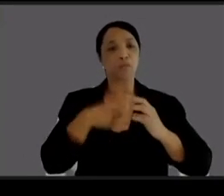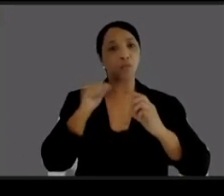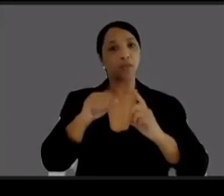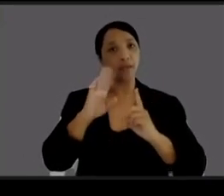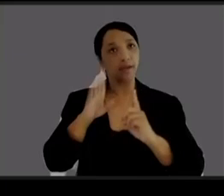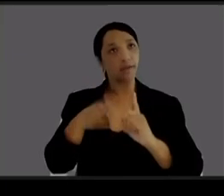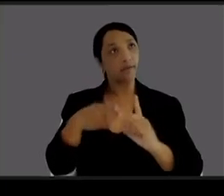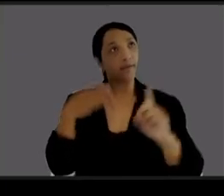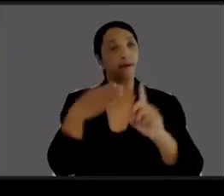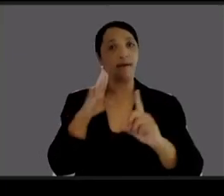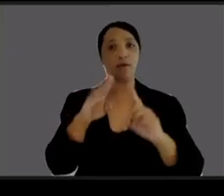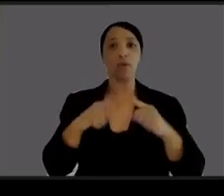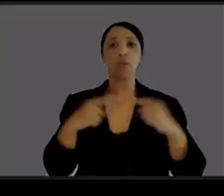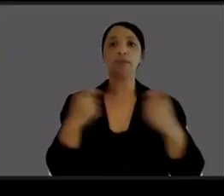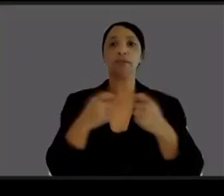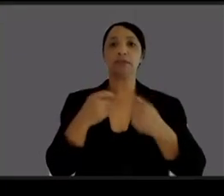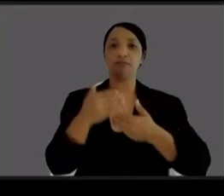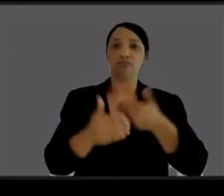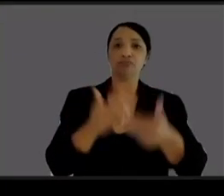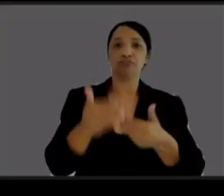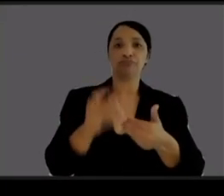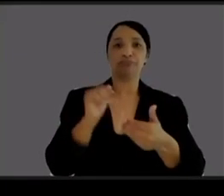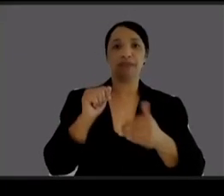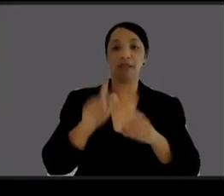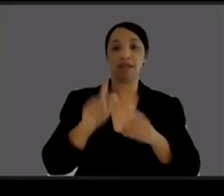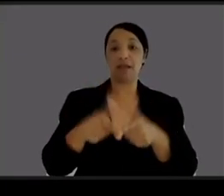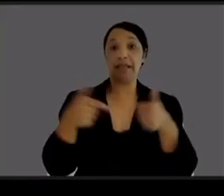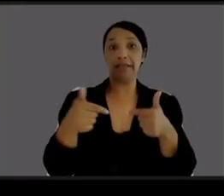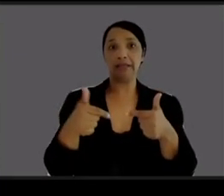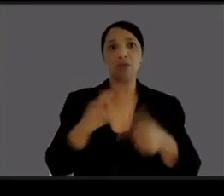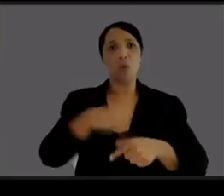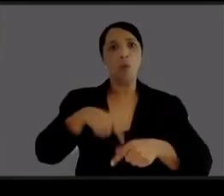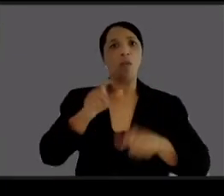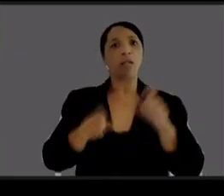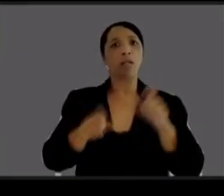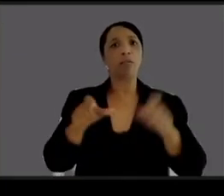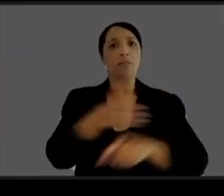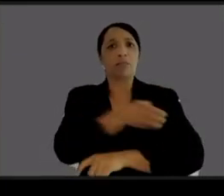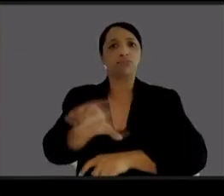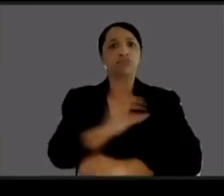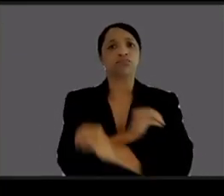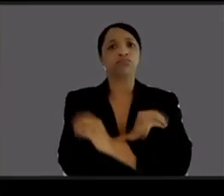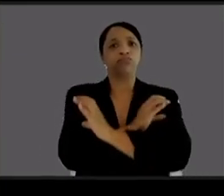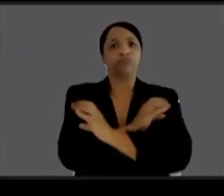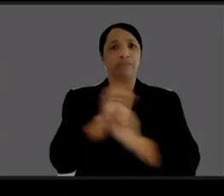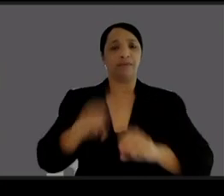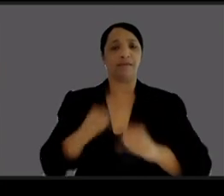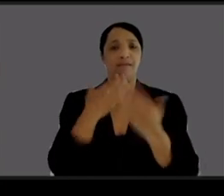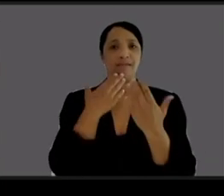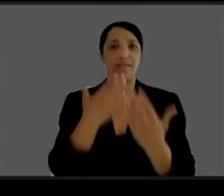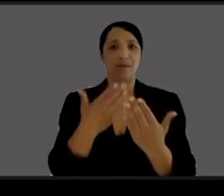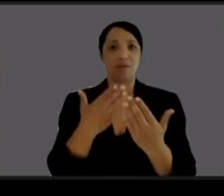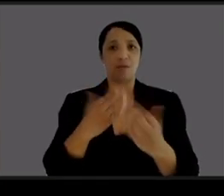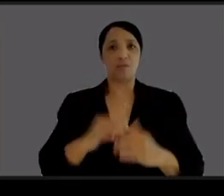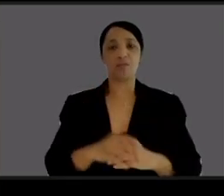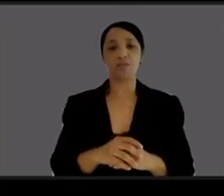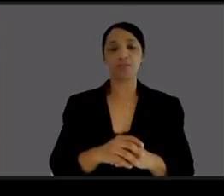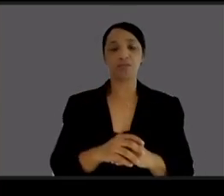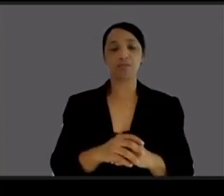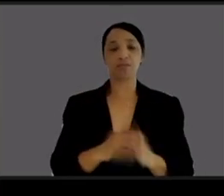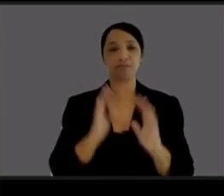معا سنتمكن من تحقيق الطموح المرجو في فريق المنتدى الخاص بكم وفي بناء